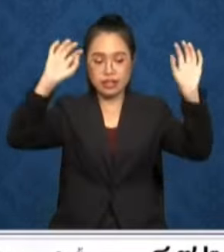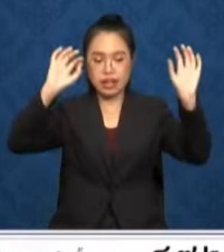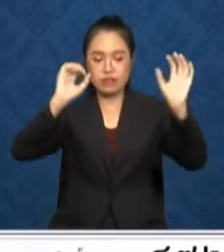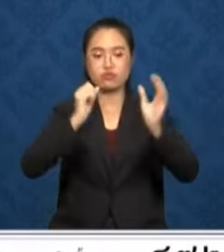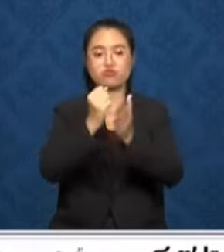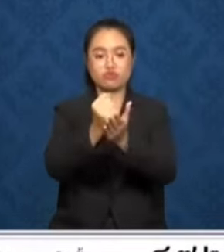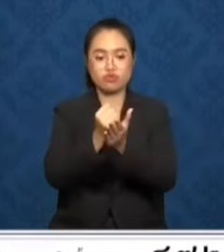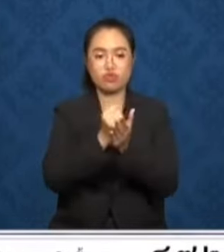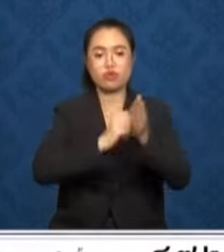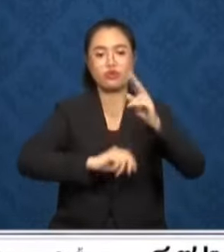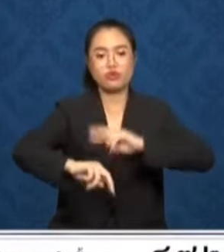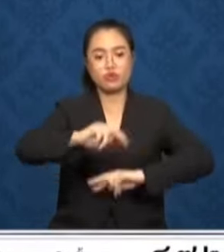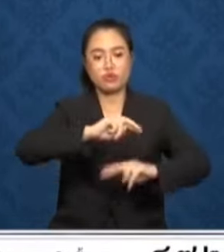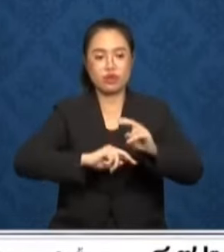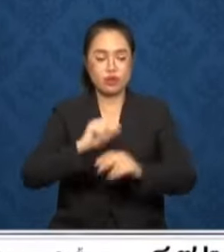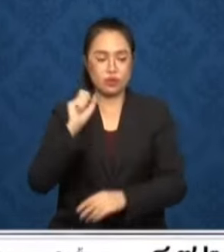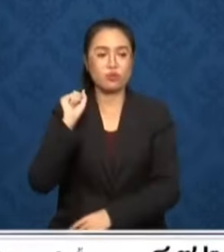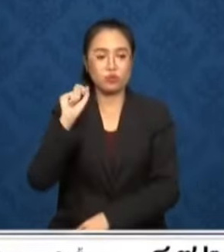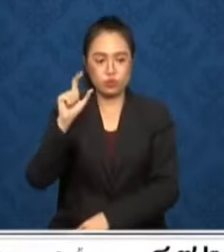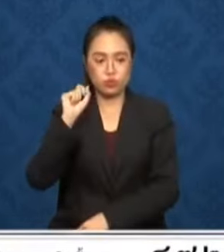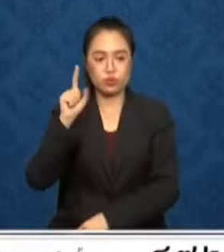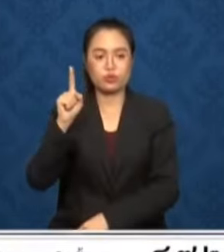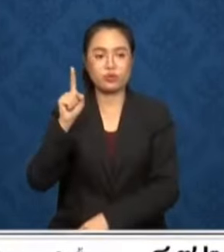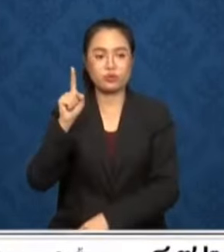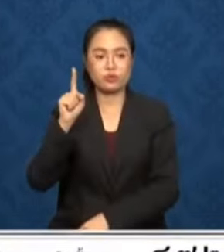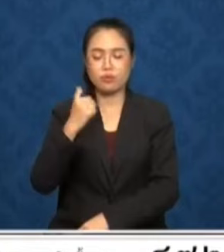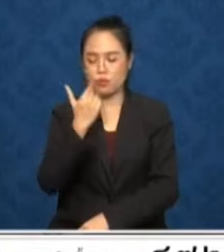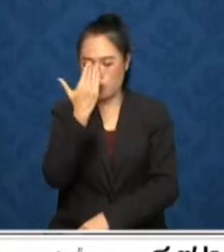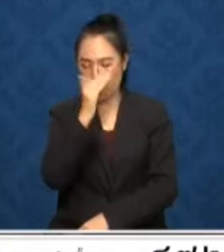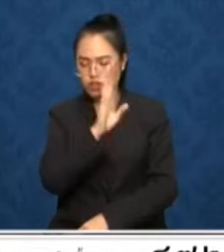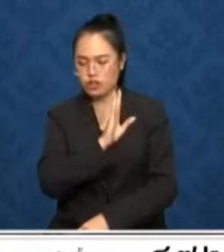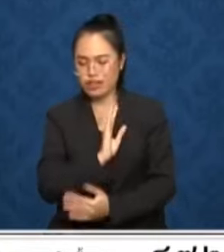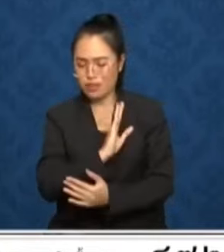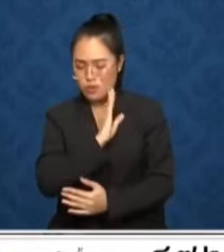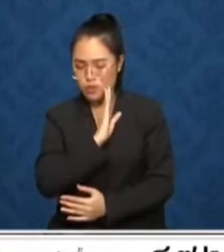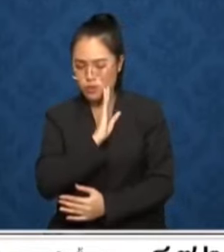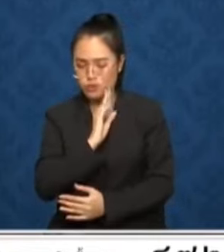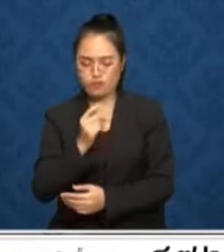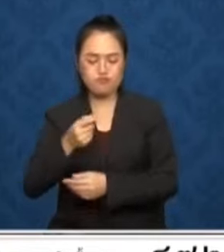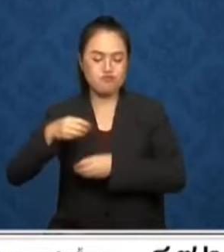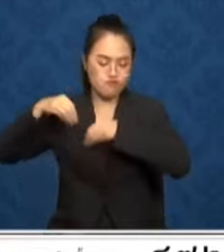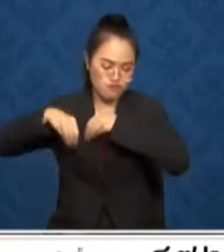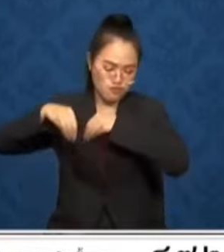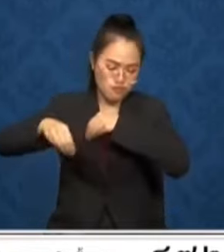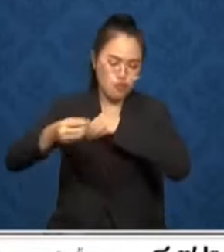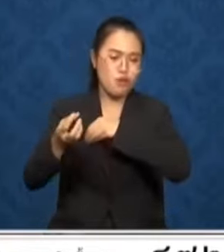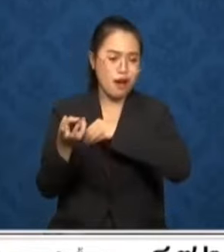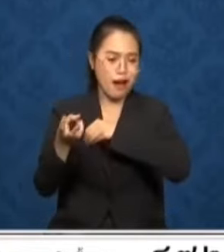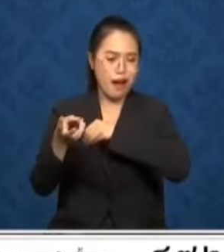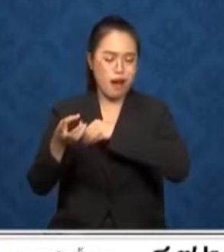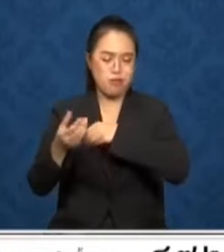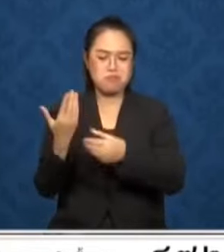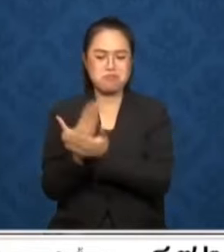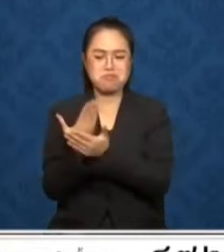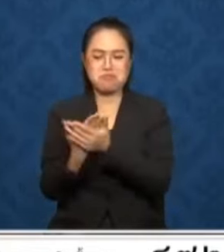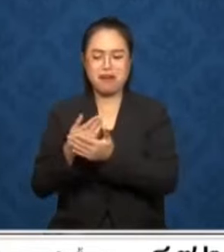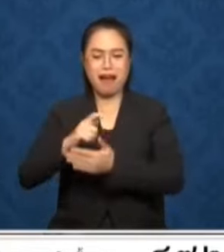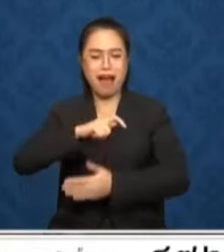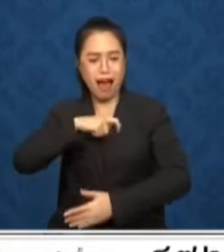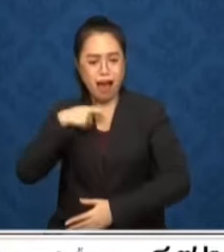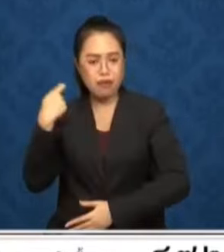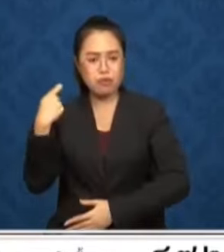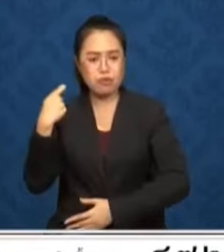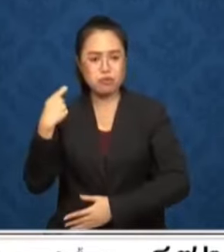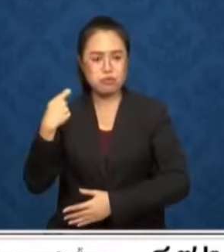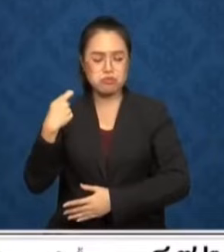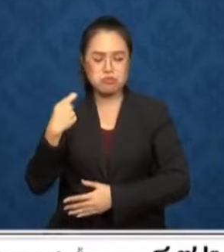แลเรื่องราคาข้าวอย่างเรงดวนด้นะคะเนื่องจากถ้าพี่น้ชานาปลกข้าวและขาดทนสะสมอยู่เช่นนี้ปลูกข้าว